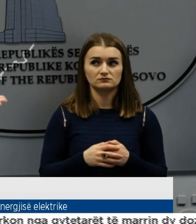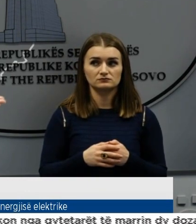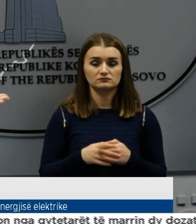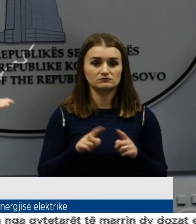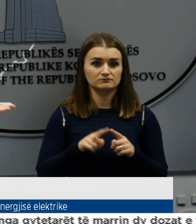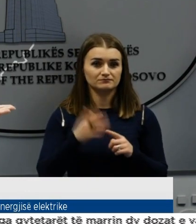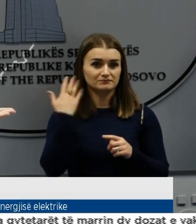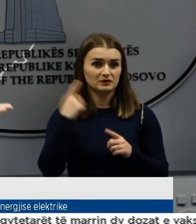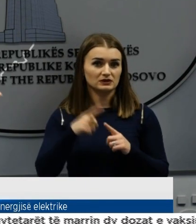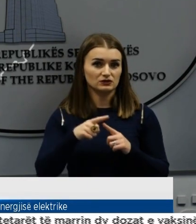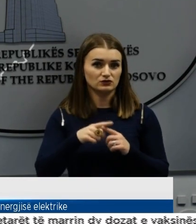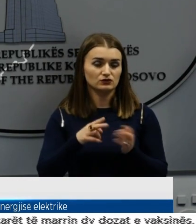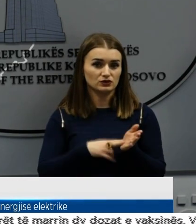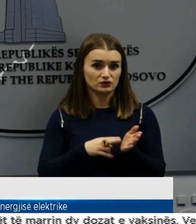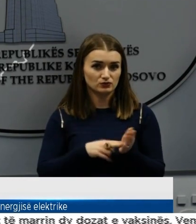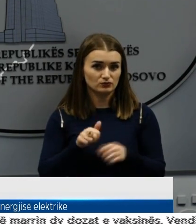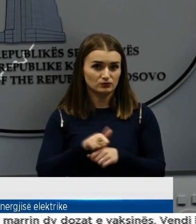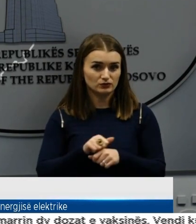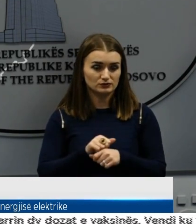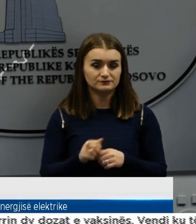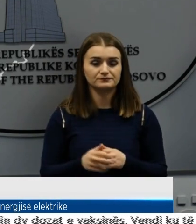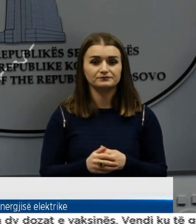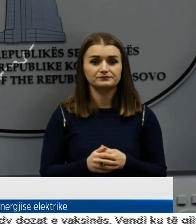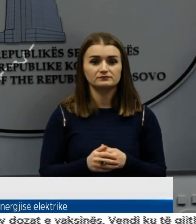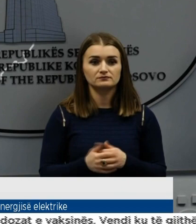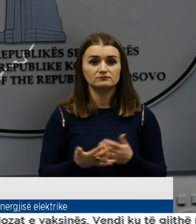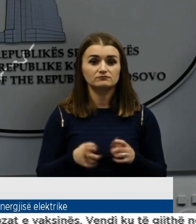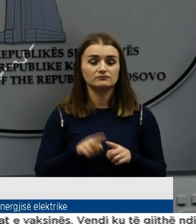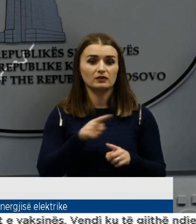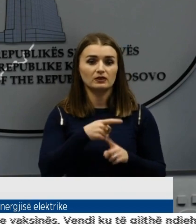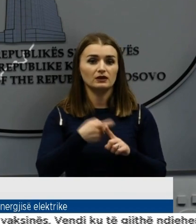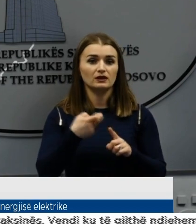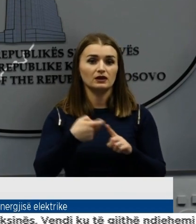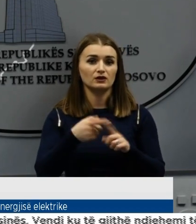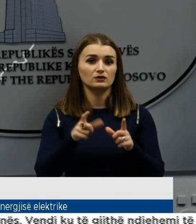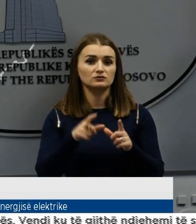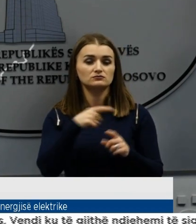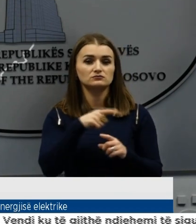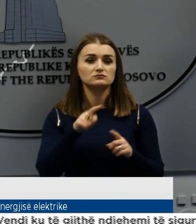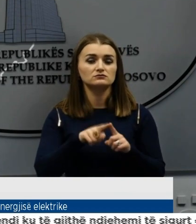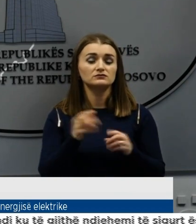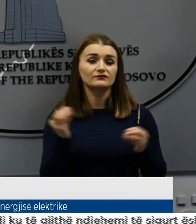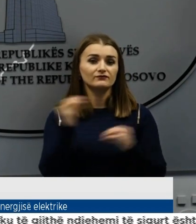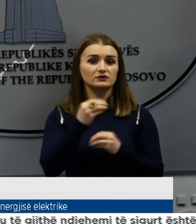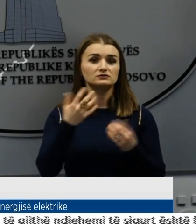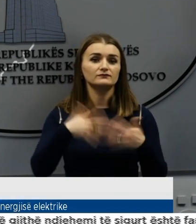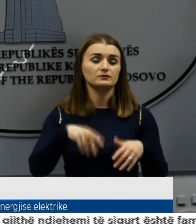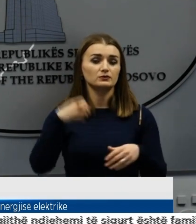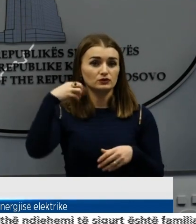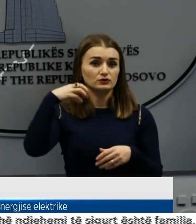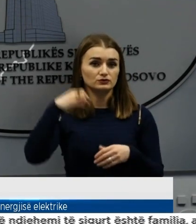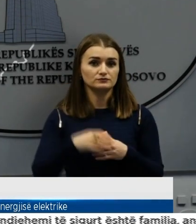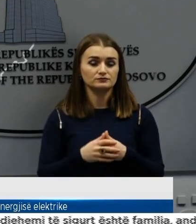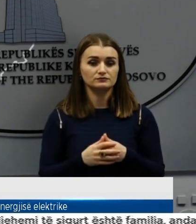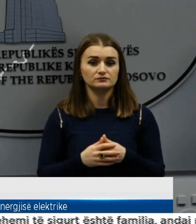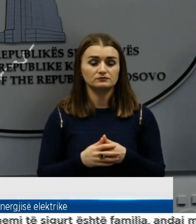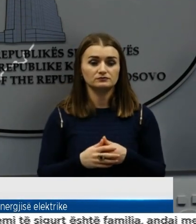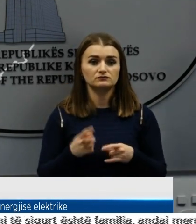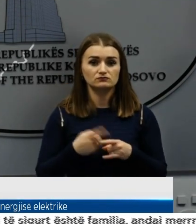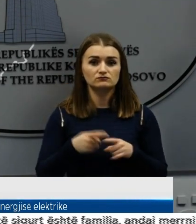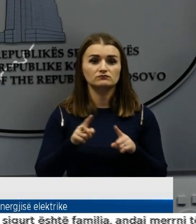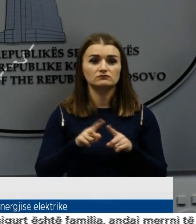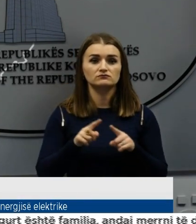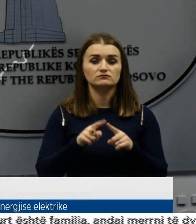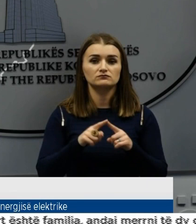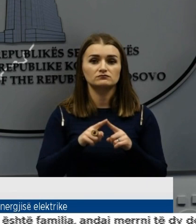nëntor, kur Keku në mas të madhe e ka mbuluar kërkesën vendore dhe rjedhimisht ne kemi qenë vendi i fundit në rajon që kemi